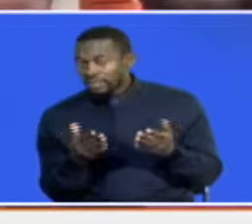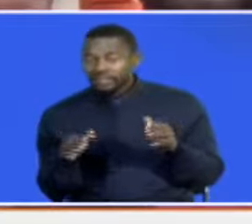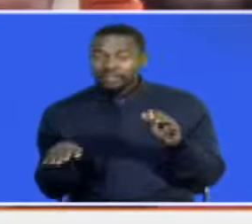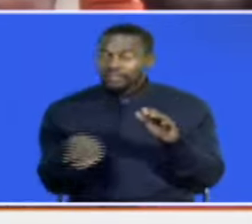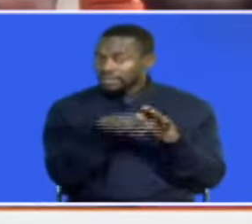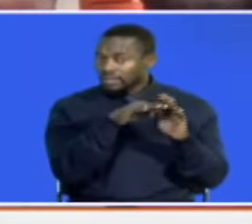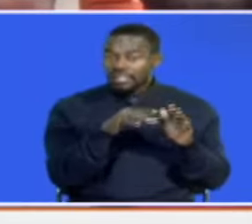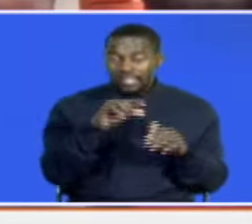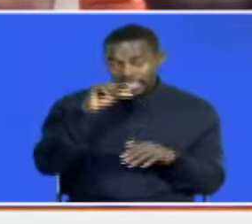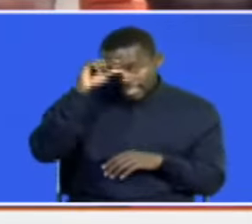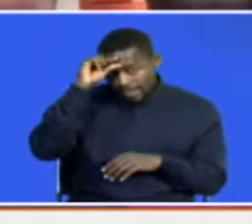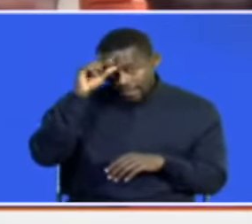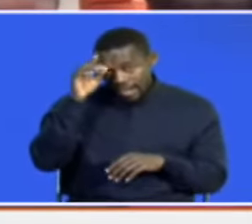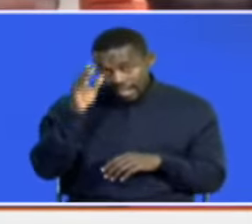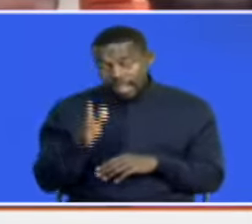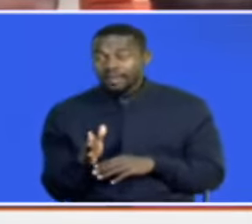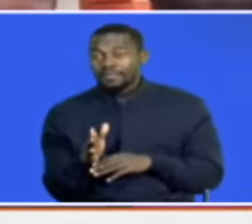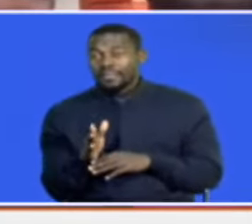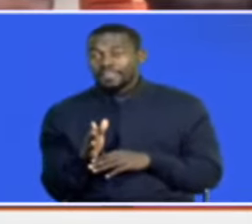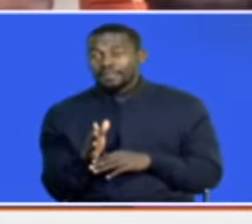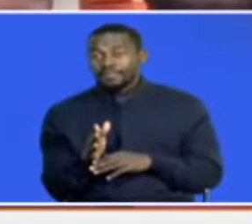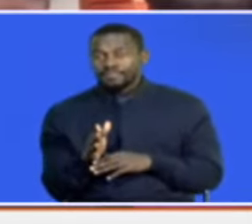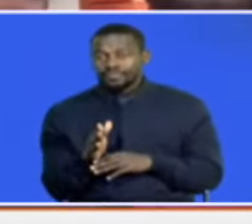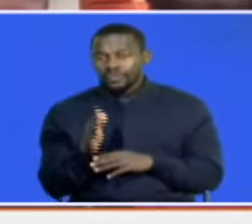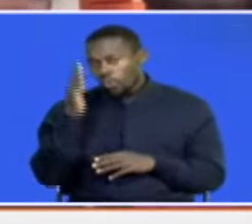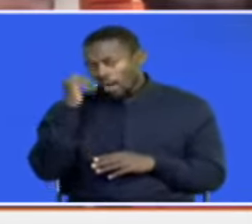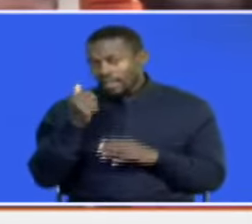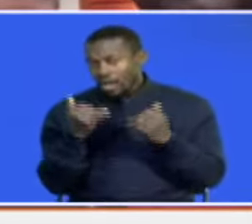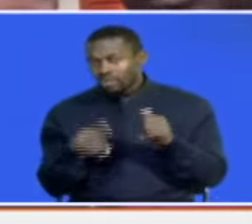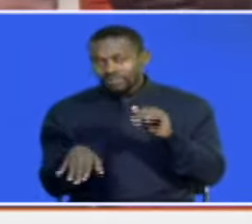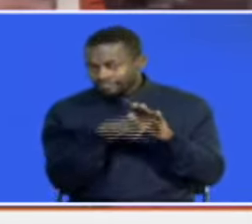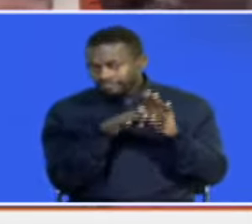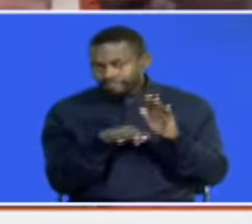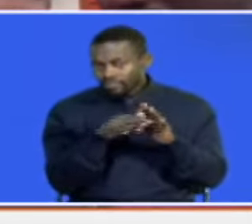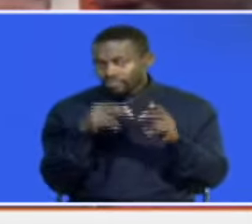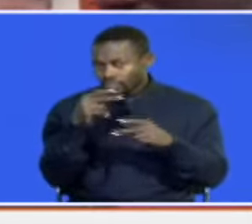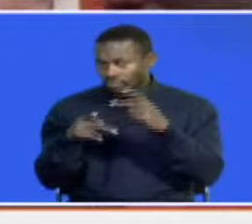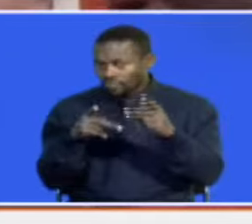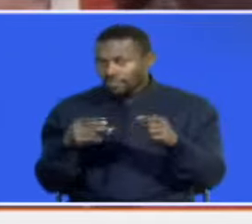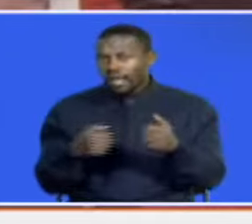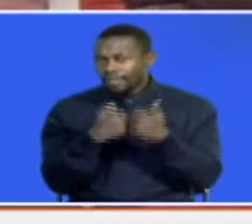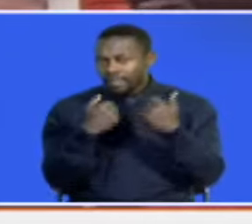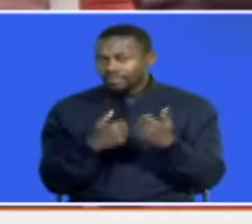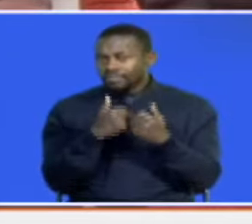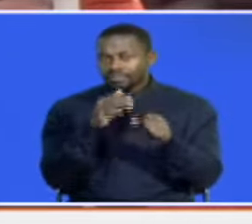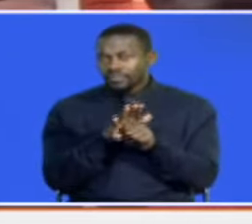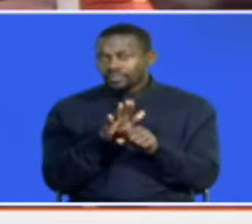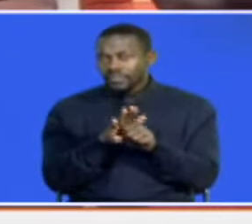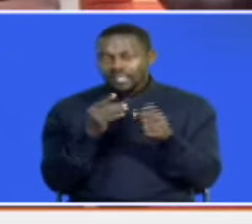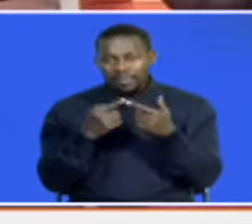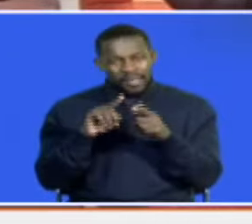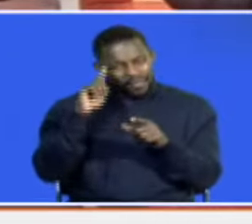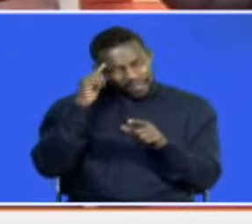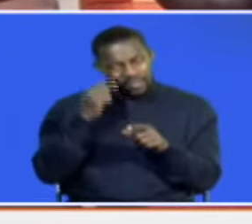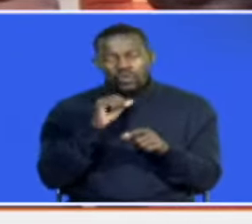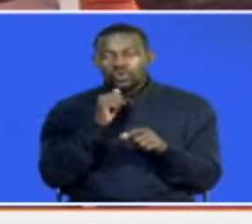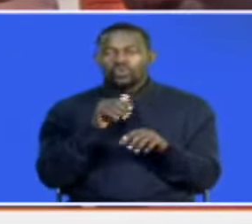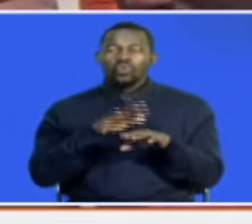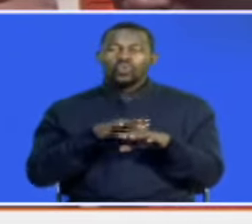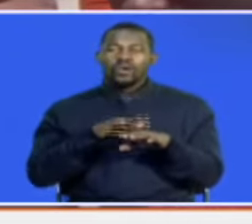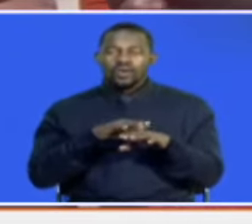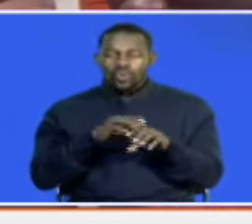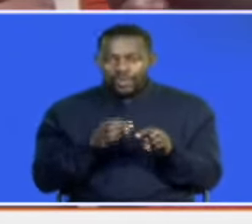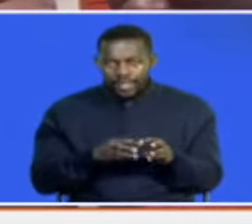magavana kwa sababu tunaona inaanza kushika kazi. Sioni kama njia hiyo itatupatia stability katika njia hii yetu ya